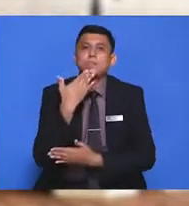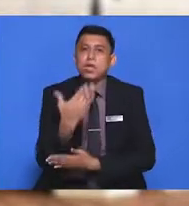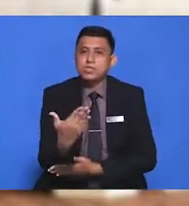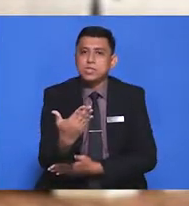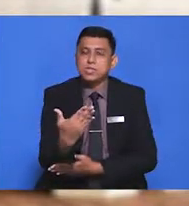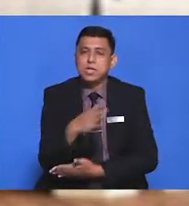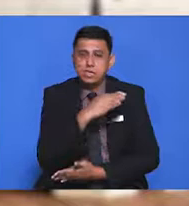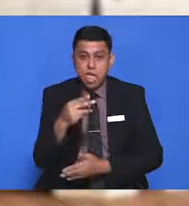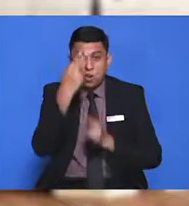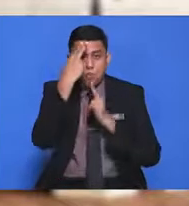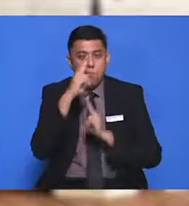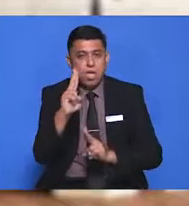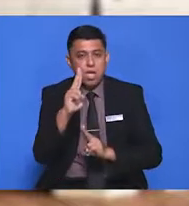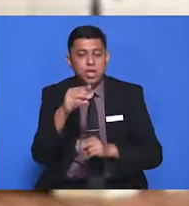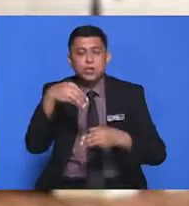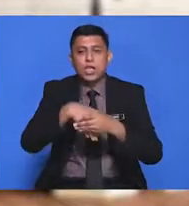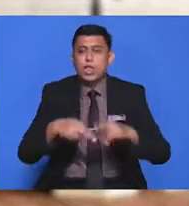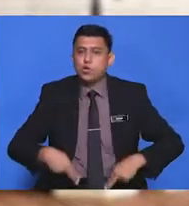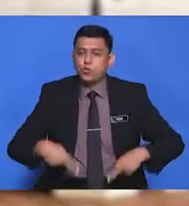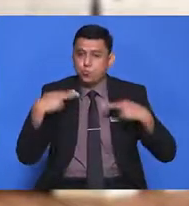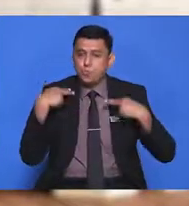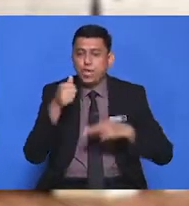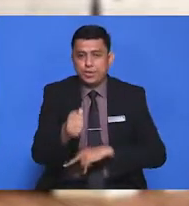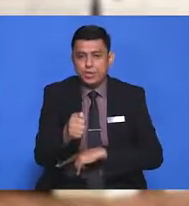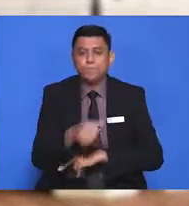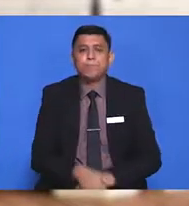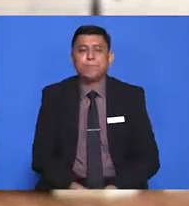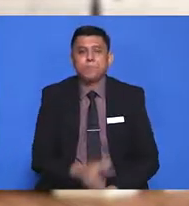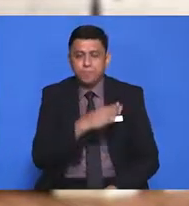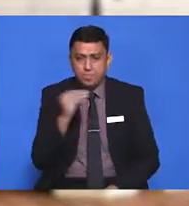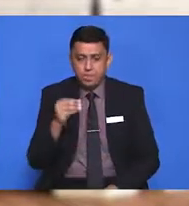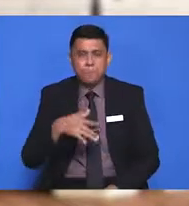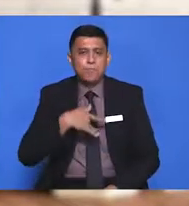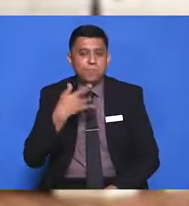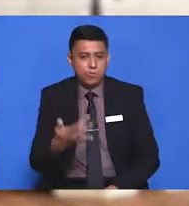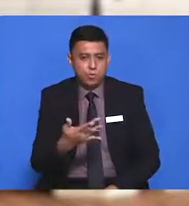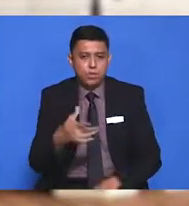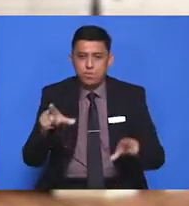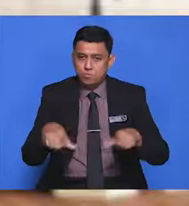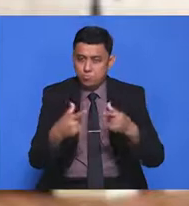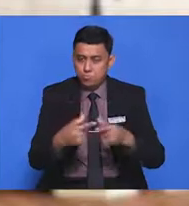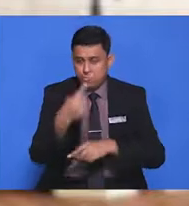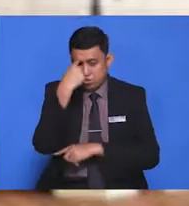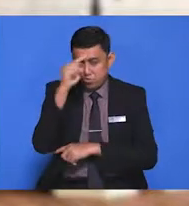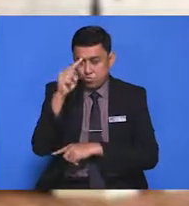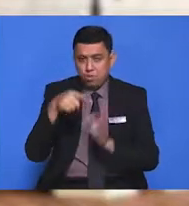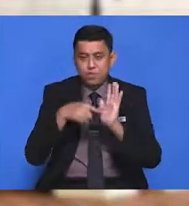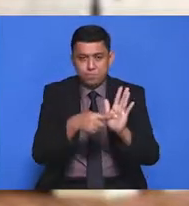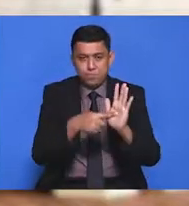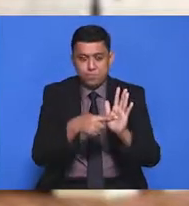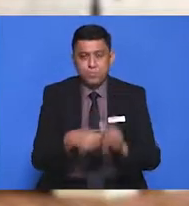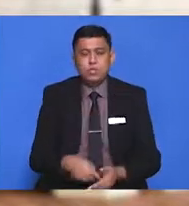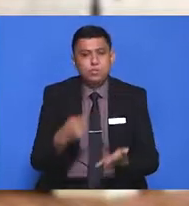kasih dan hormat menghormati dalam kehidupan seharian anda, iaitu perasaan dan perlakuan untuk menunjukkan